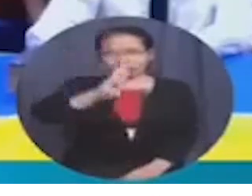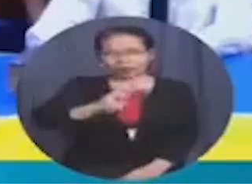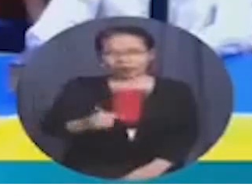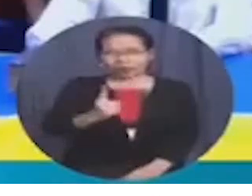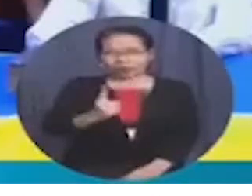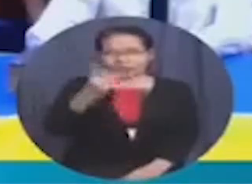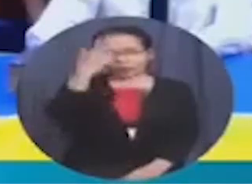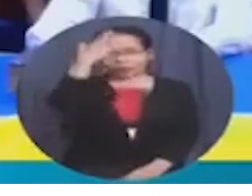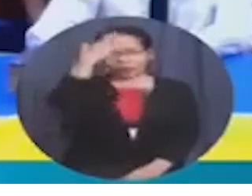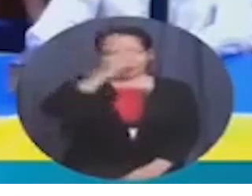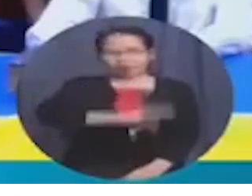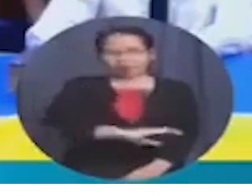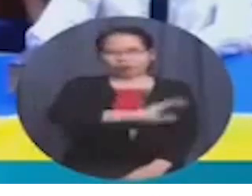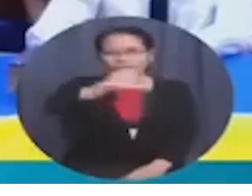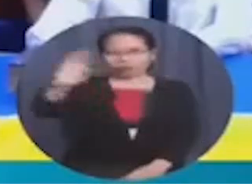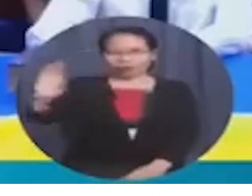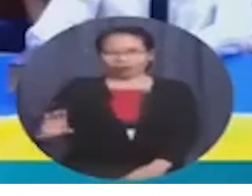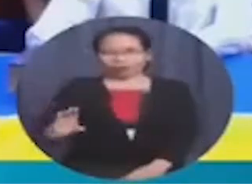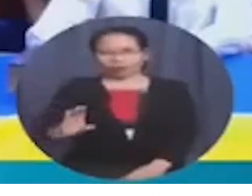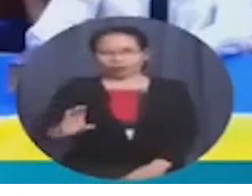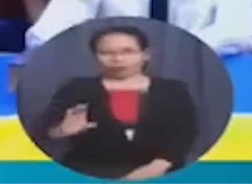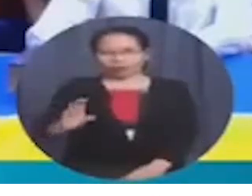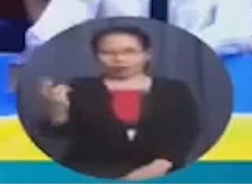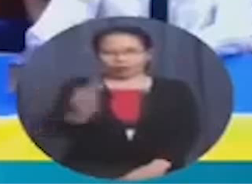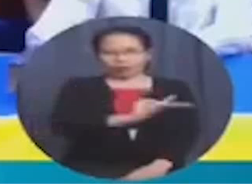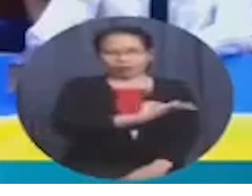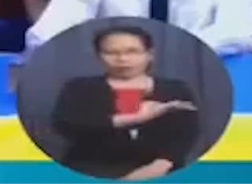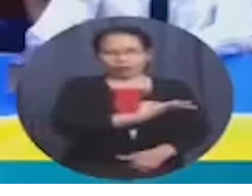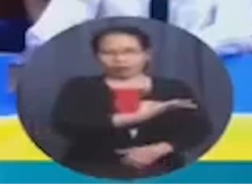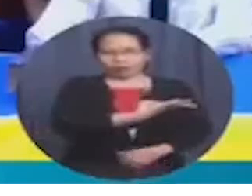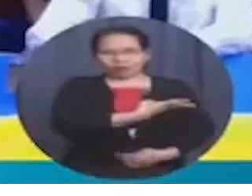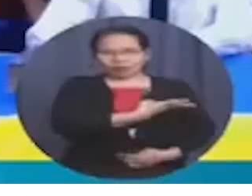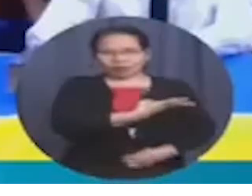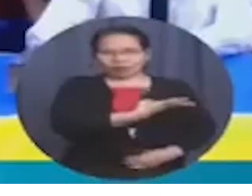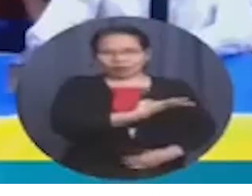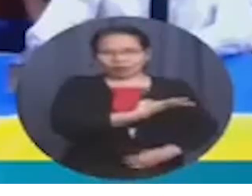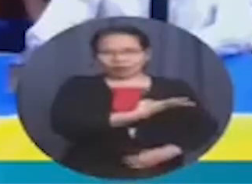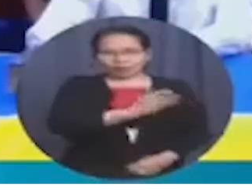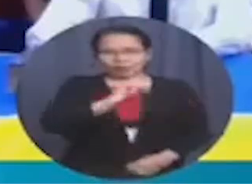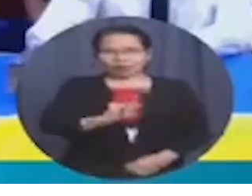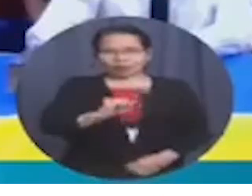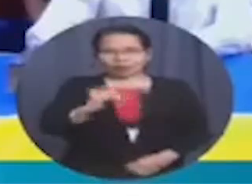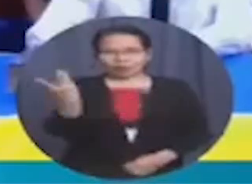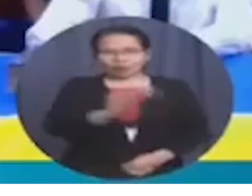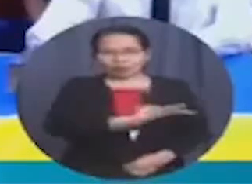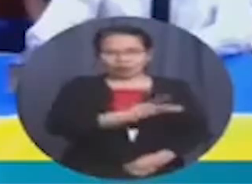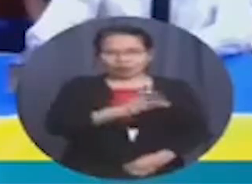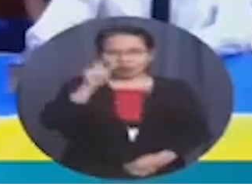itong Kapaskuhan ay dapat po ba nating ipagdiwang? Yan lang po. Salamat